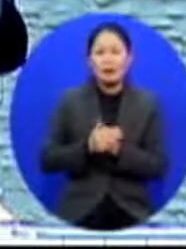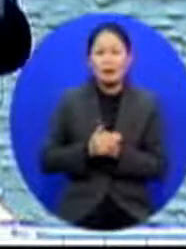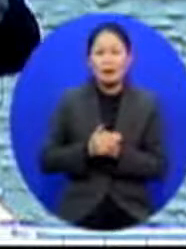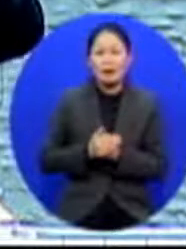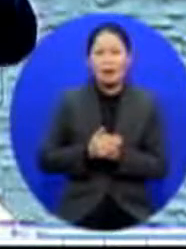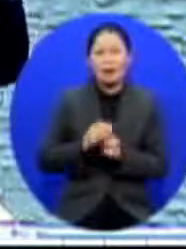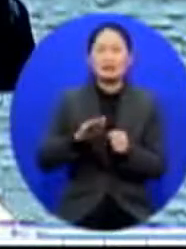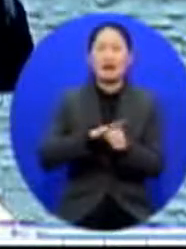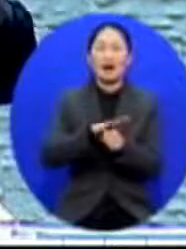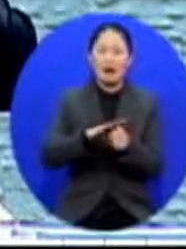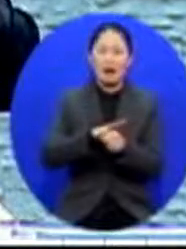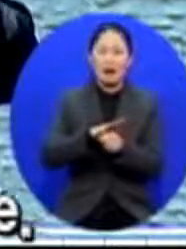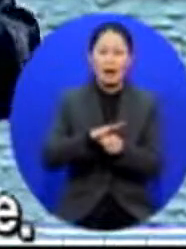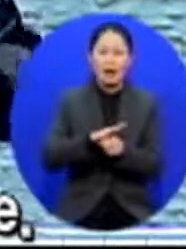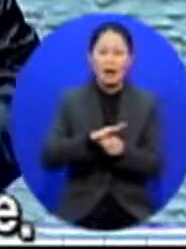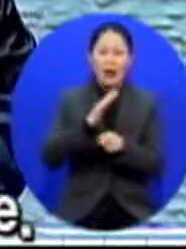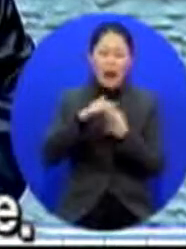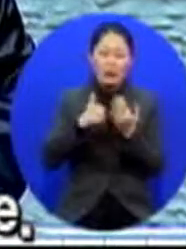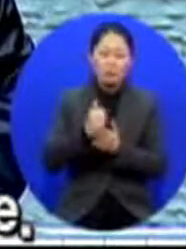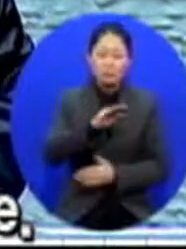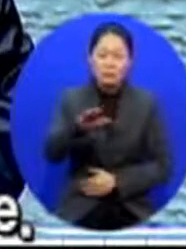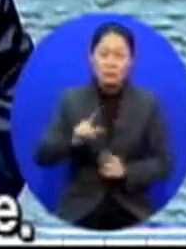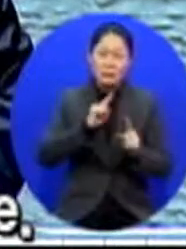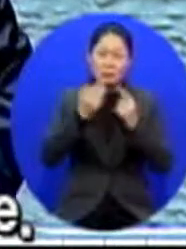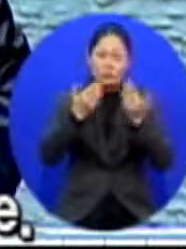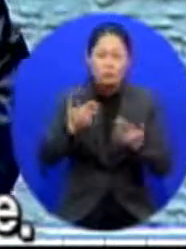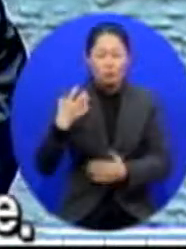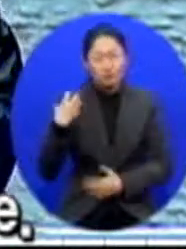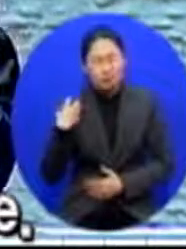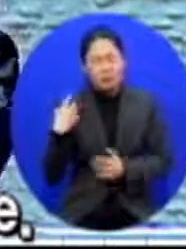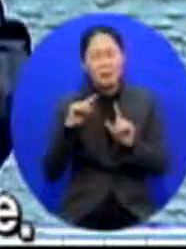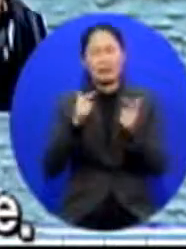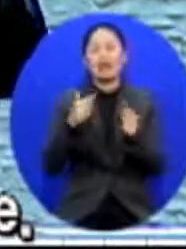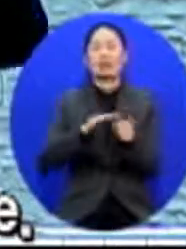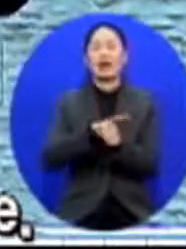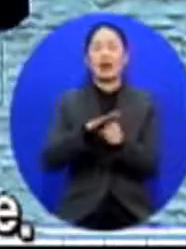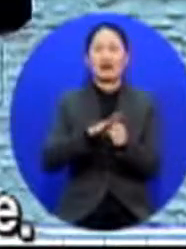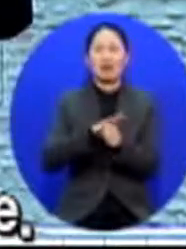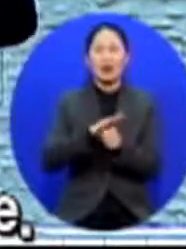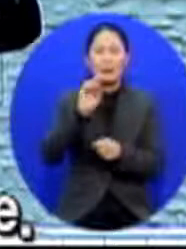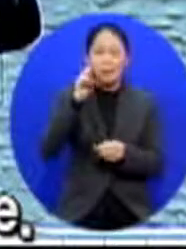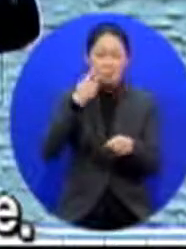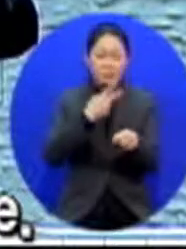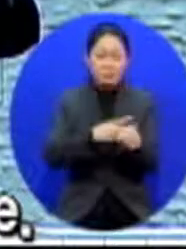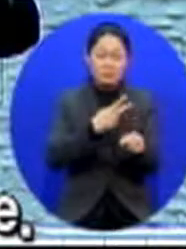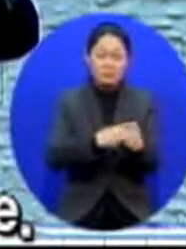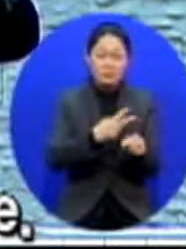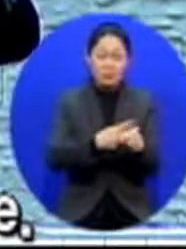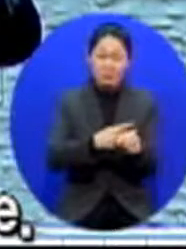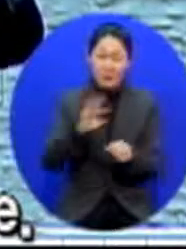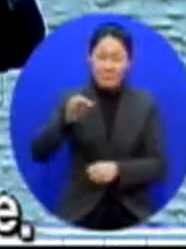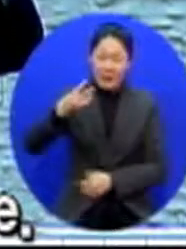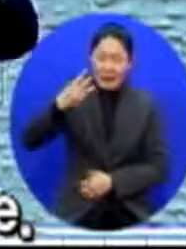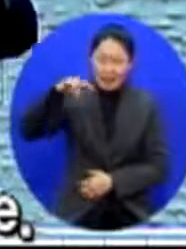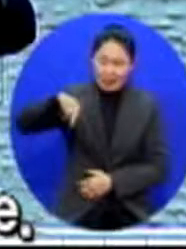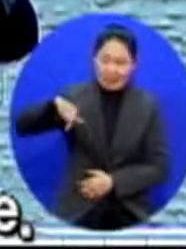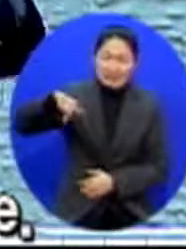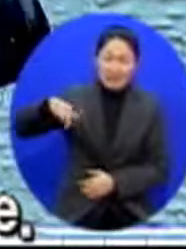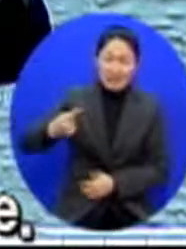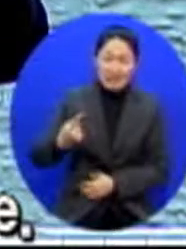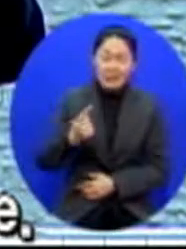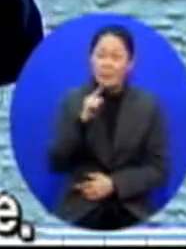말씀하시는 것은 부담이 아니고 사랑 이란 말입니다 사도 바울이 배 수도의 펠릭스 에게 말한